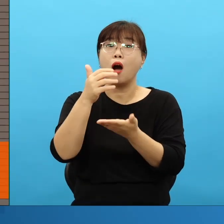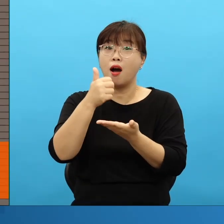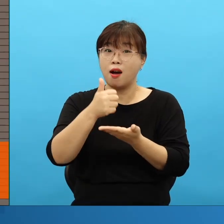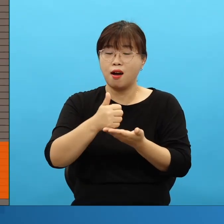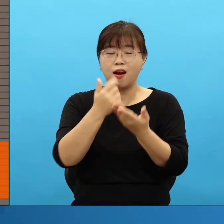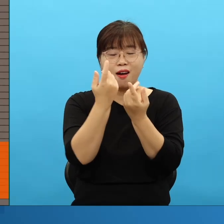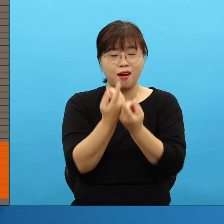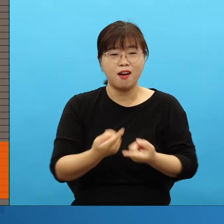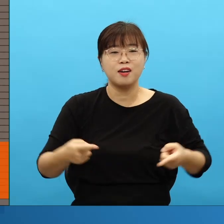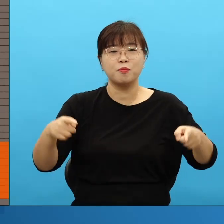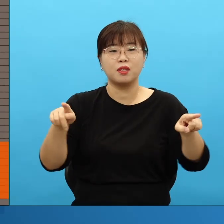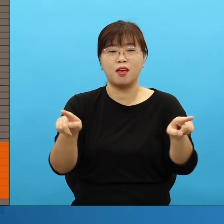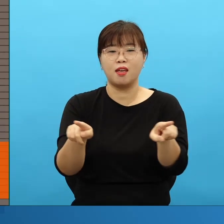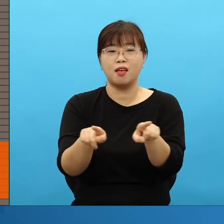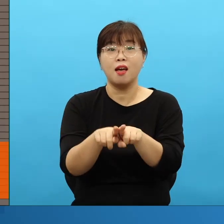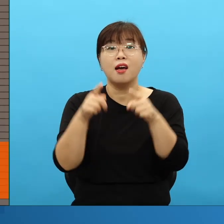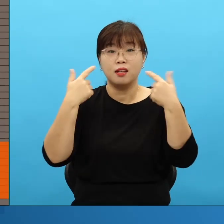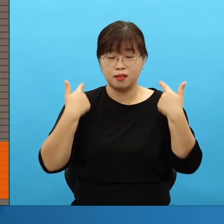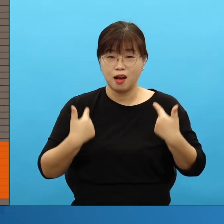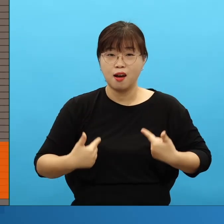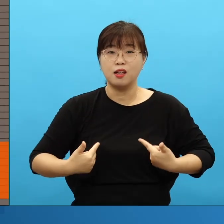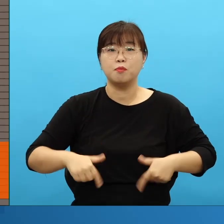예수와